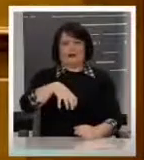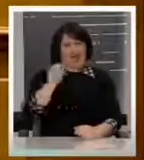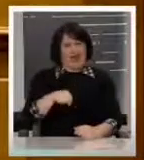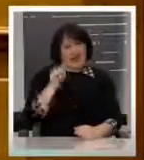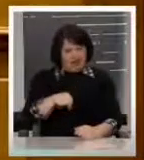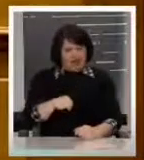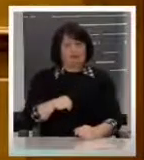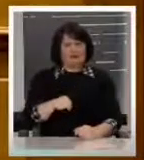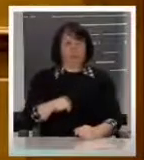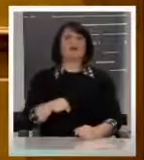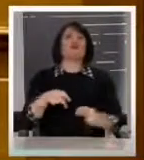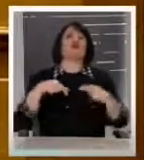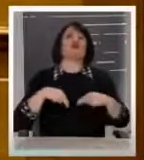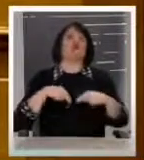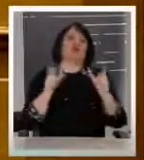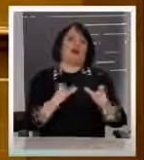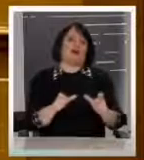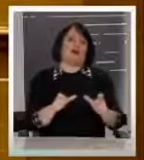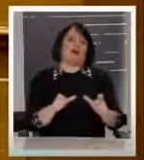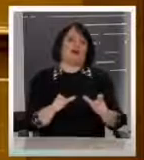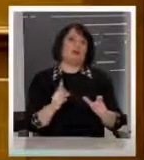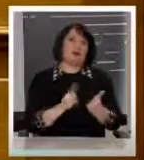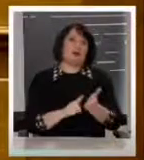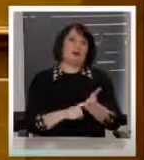θετική ψήφο είναι στον προϋπολογισμό του Υπουργείου Εθνικής Άμυνας.